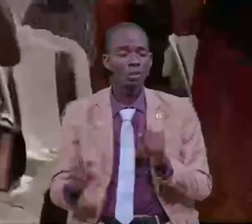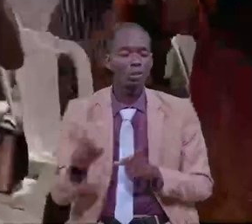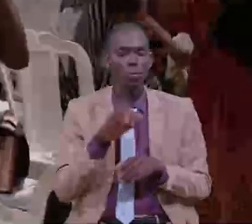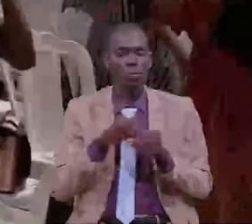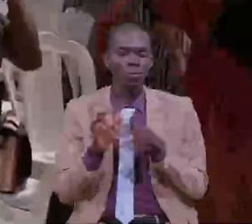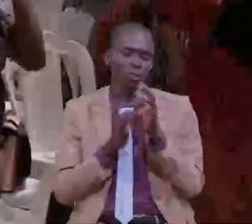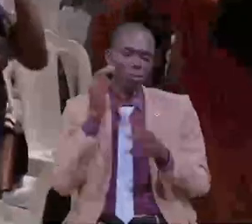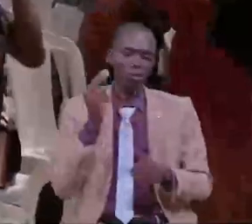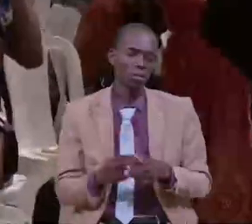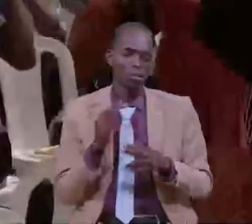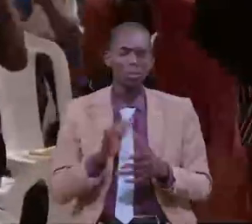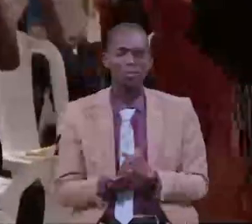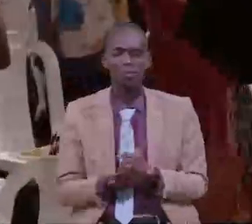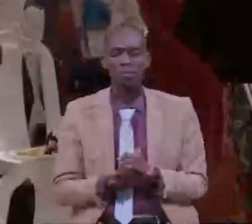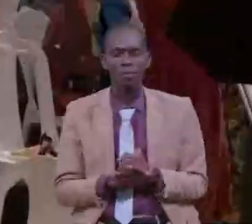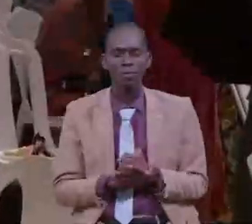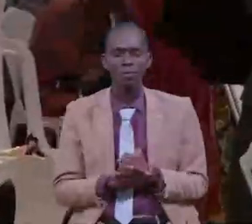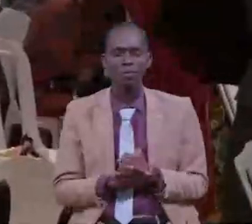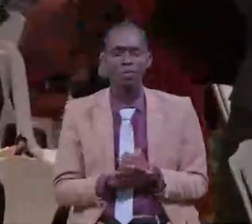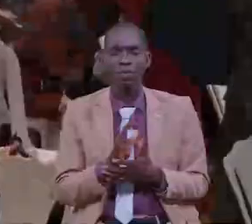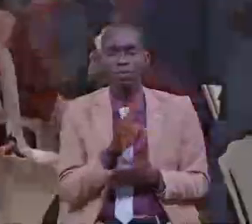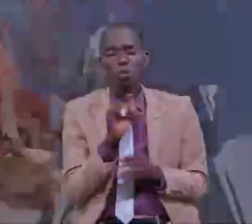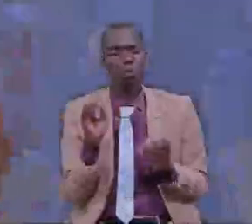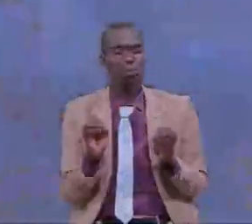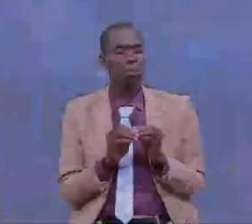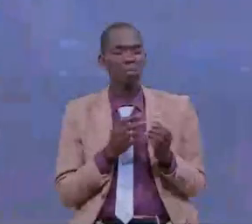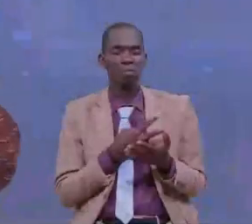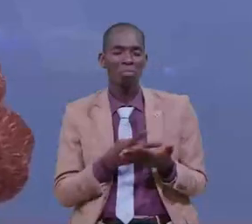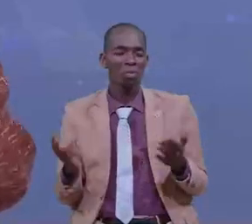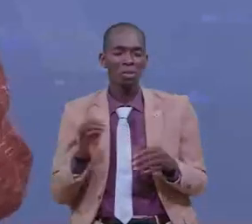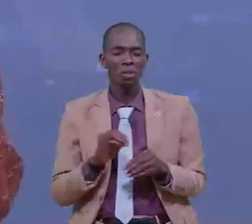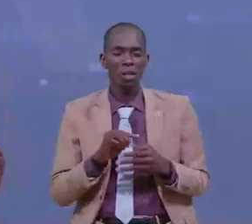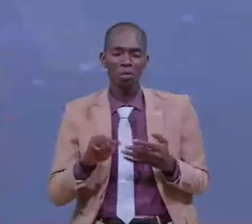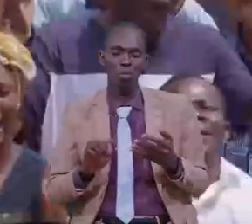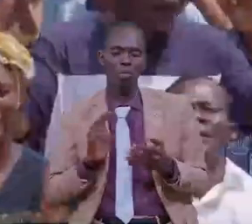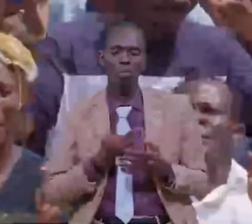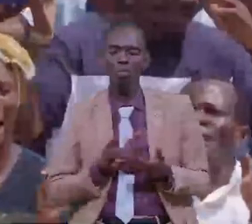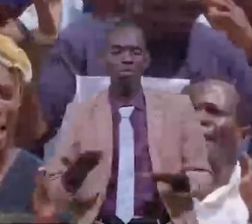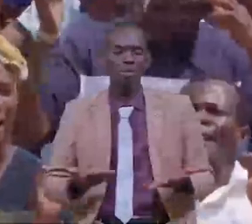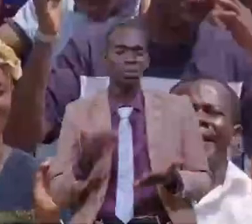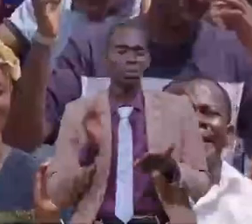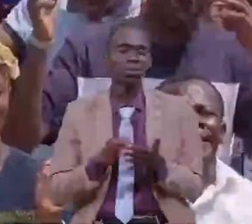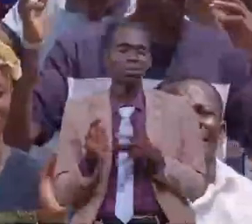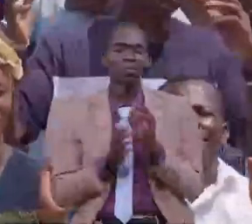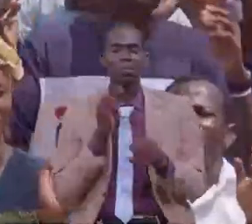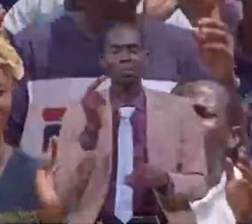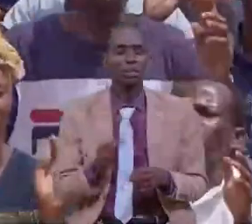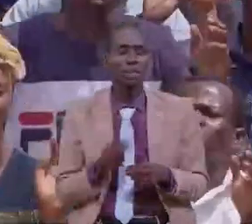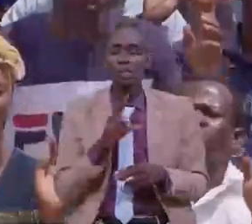Comme tu fortifies chacun au nom de Jésus. Plus d'échecs au milieu de nous, ici